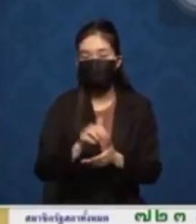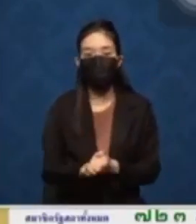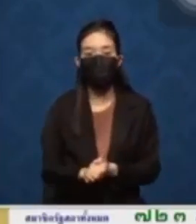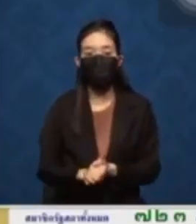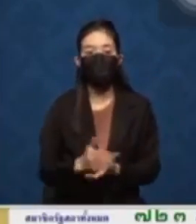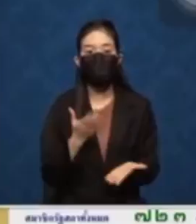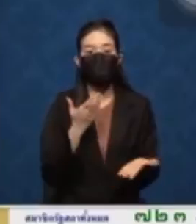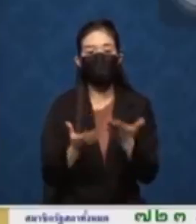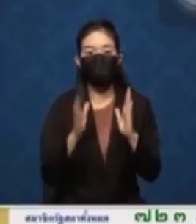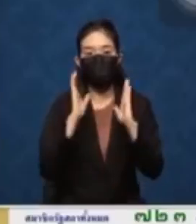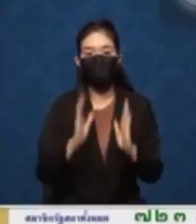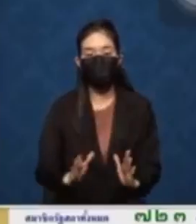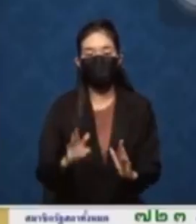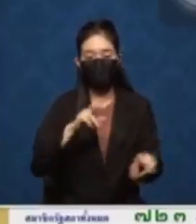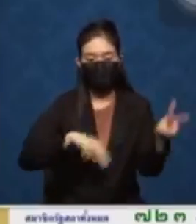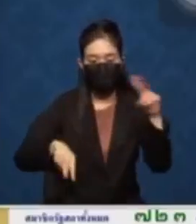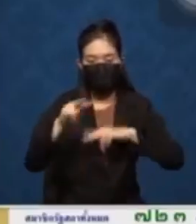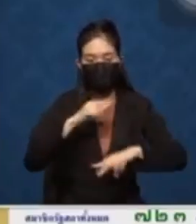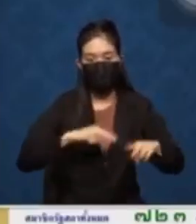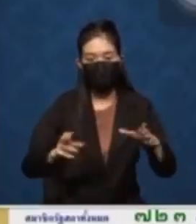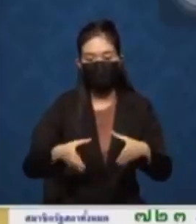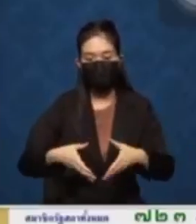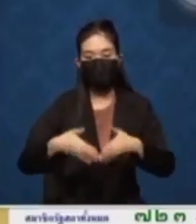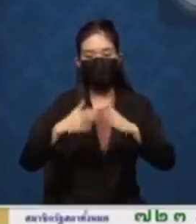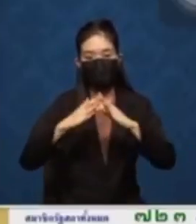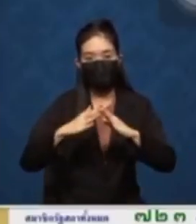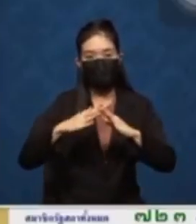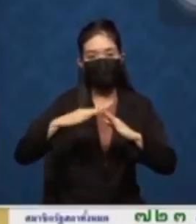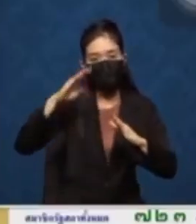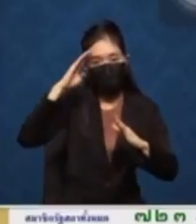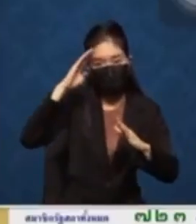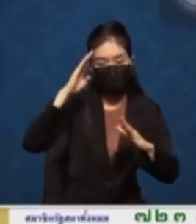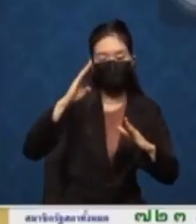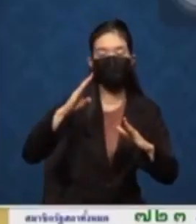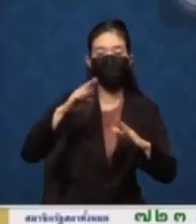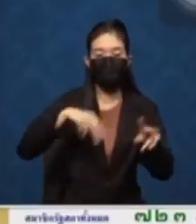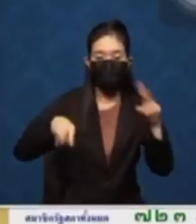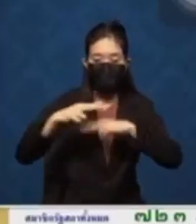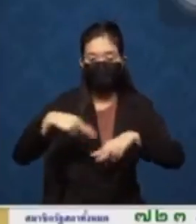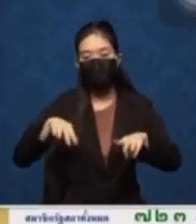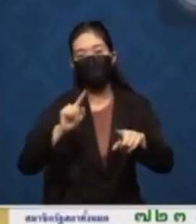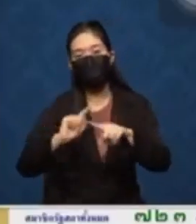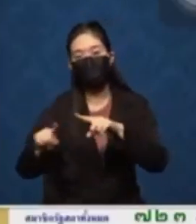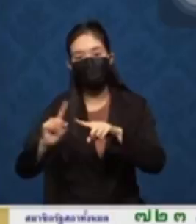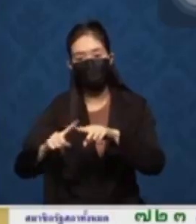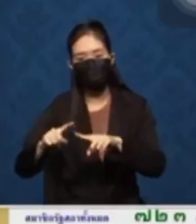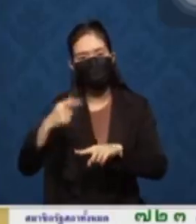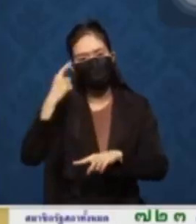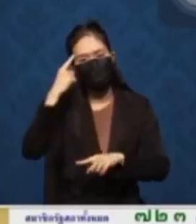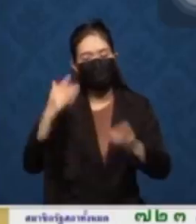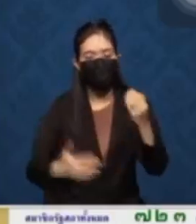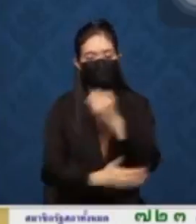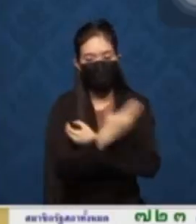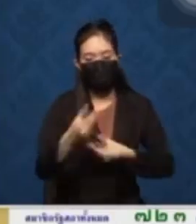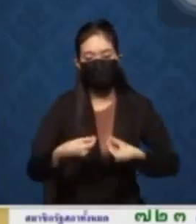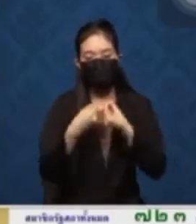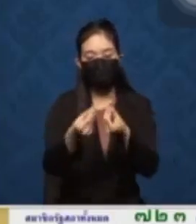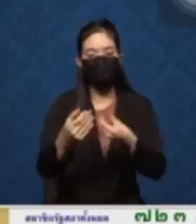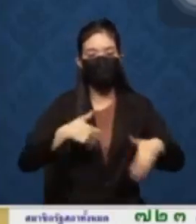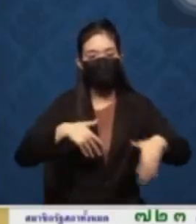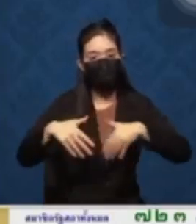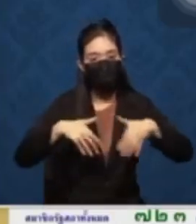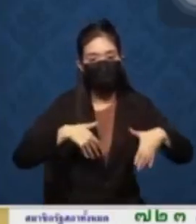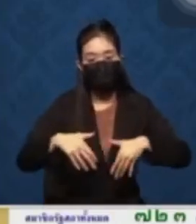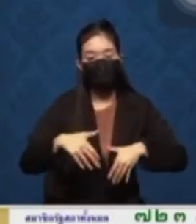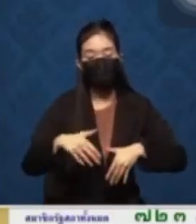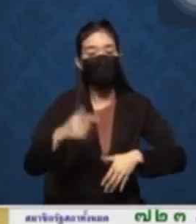งผู้ตรวจการกองทัพนะครับก็ไม่ได้จะทำให้กองทัพนั้นขาดเกียรติยศแต่จะทำให้กองทัพนั้นได้มีโอกาสพิสูจน์กับประชาชนครับว่าเข